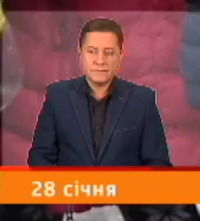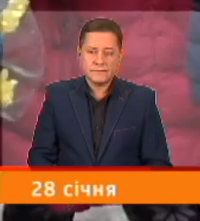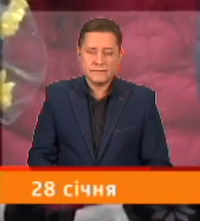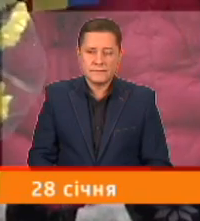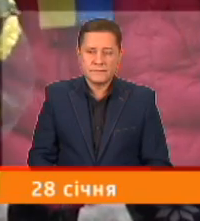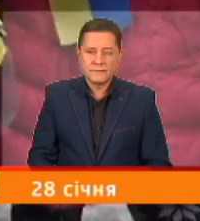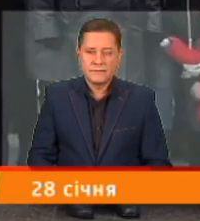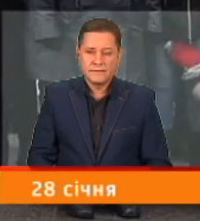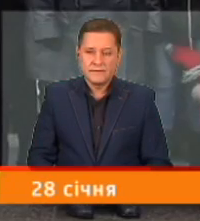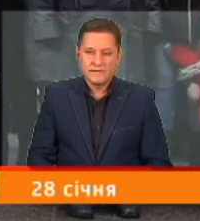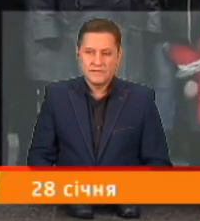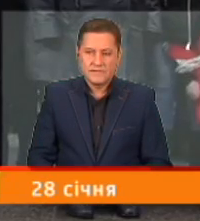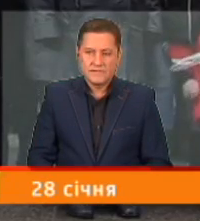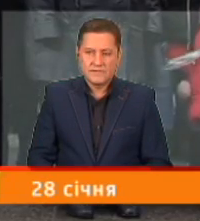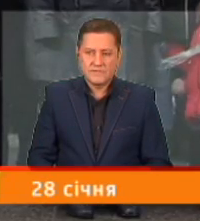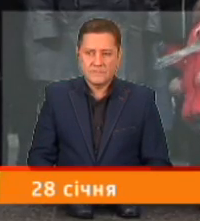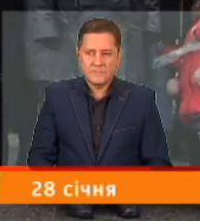кулю прибуває військове село.